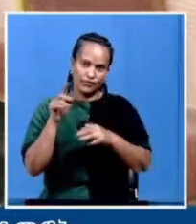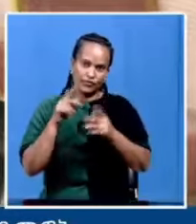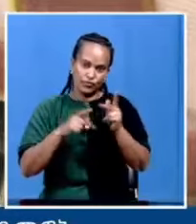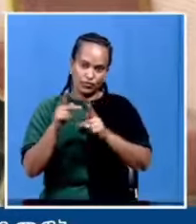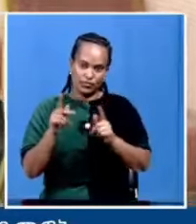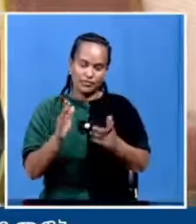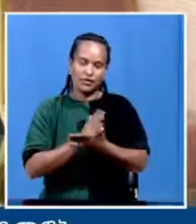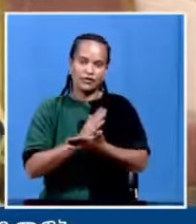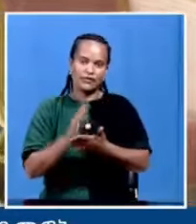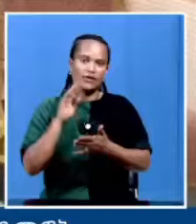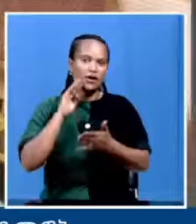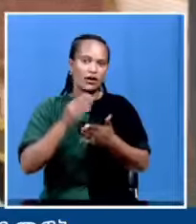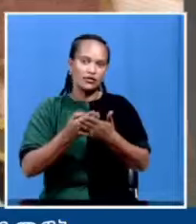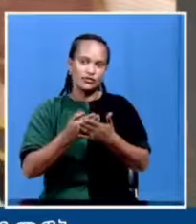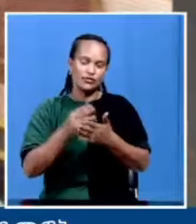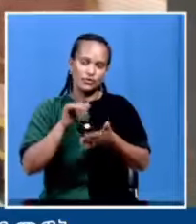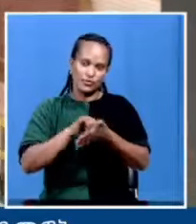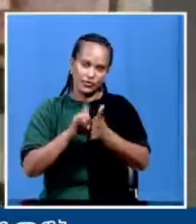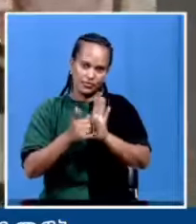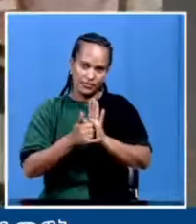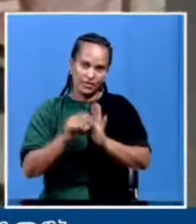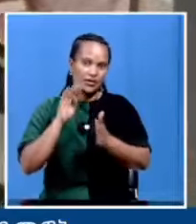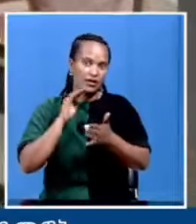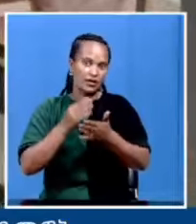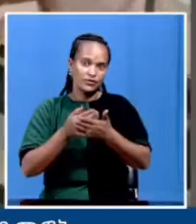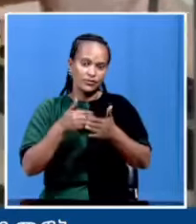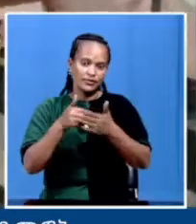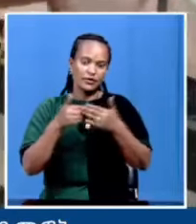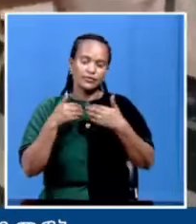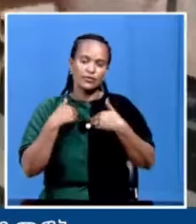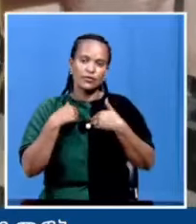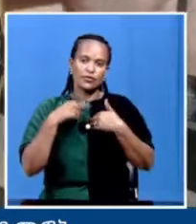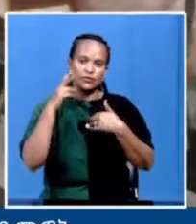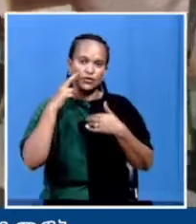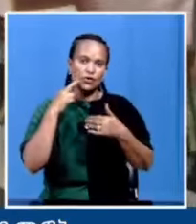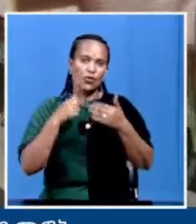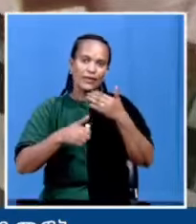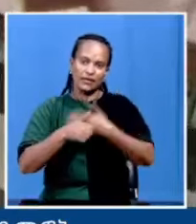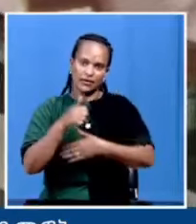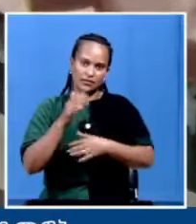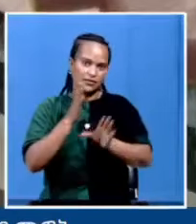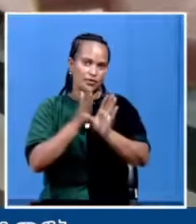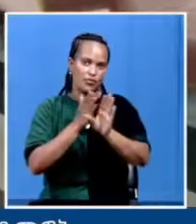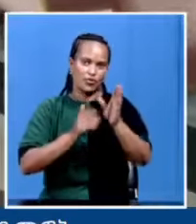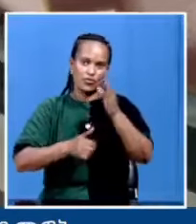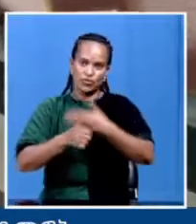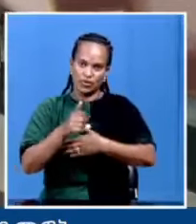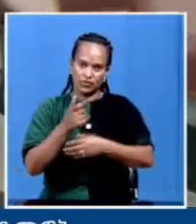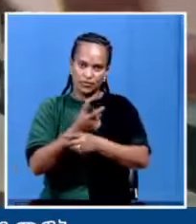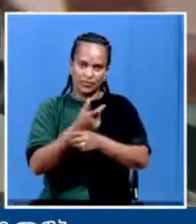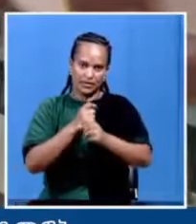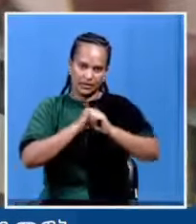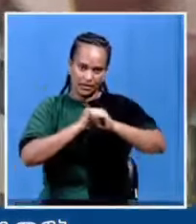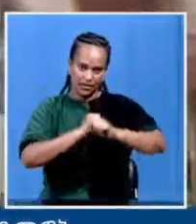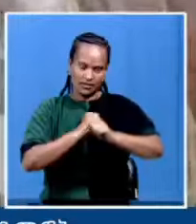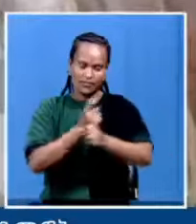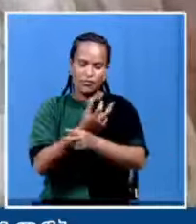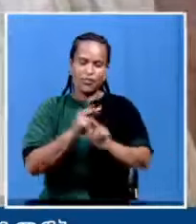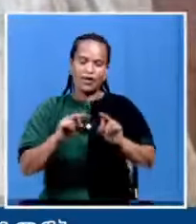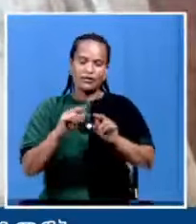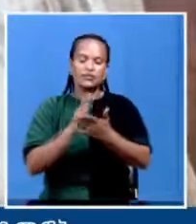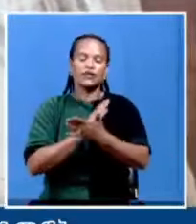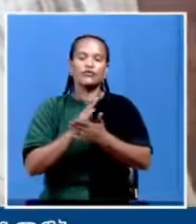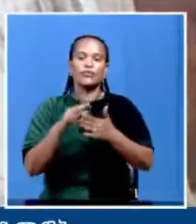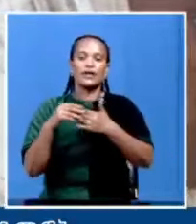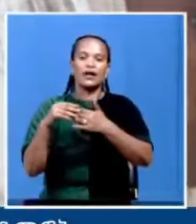መድረክ ስተሳተፋ ደቅ አንስቲዮ በወገነን ደቅ አንስቲዮ በጽሐን ካብዘሎ ጾታው መጥቃትን ስነ አምራው ጉዳትን መከልካለን ንምሕዋይን